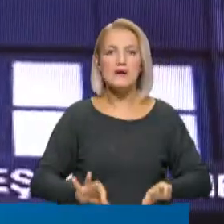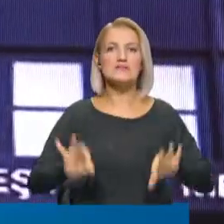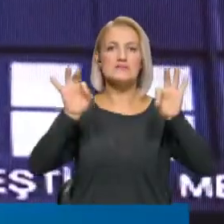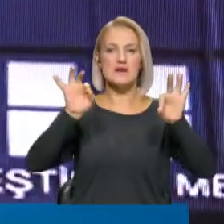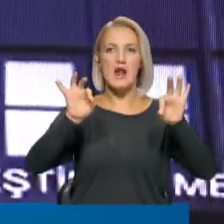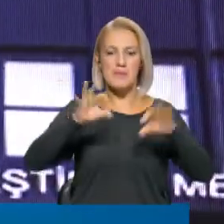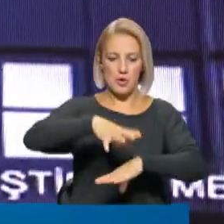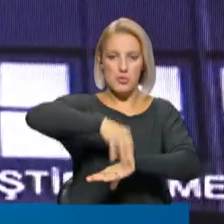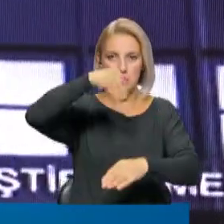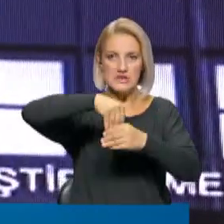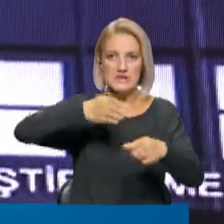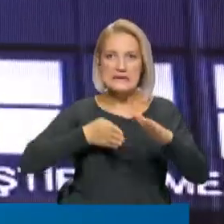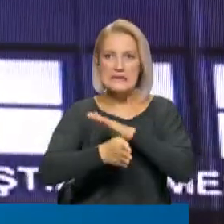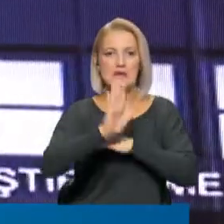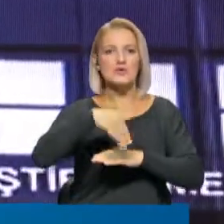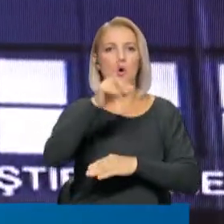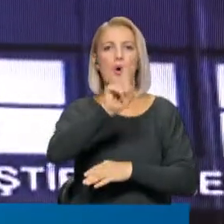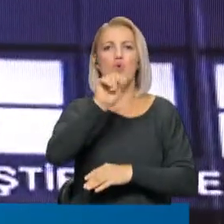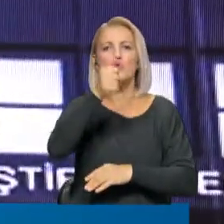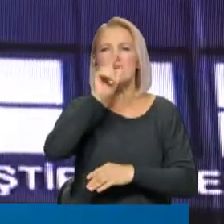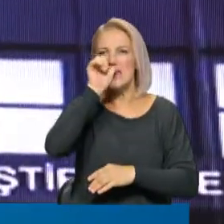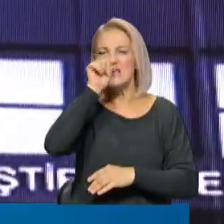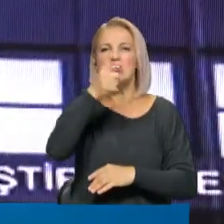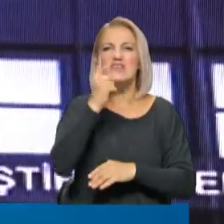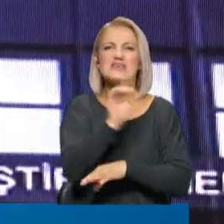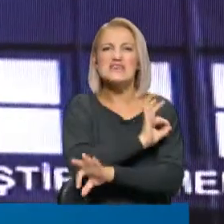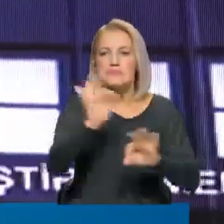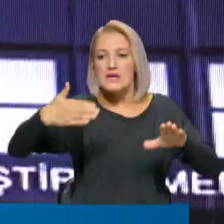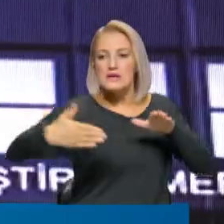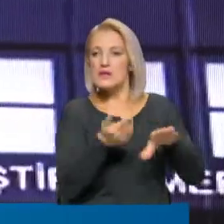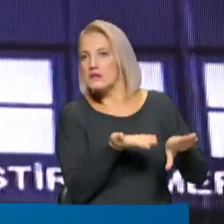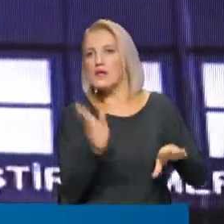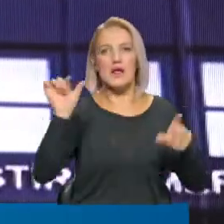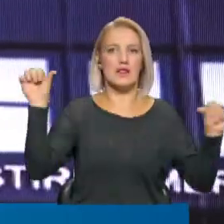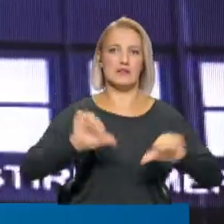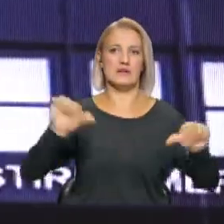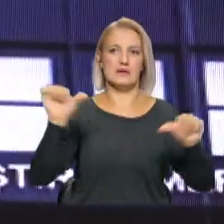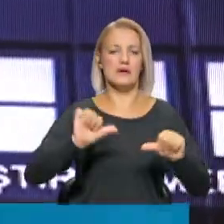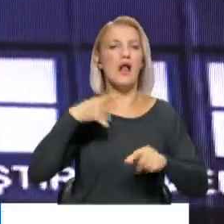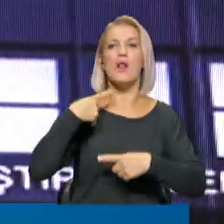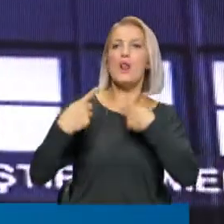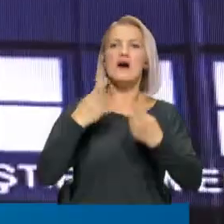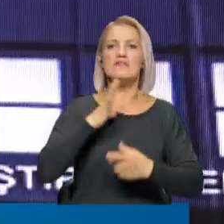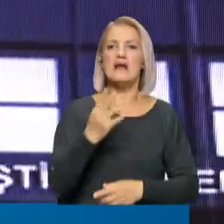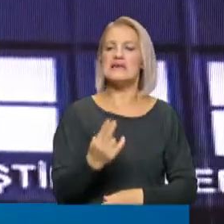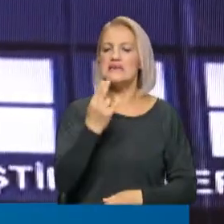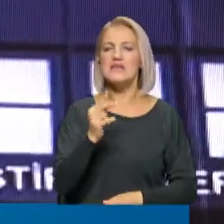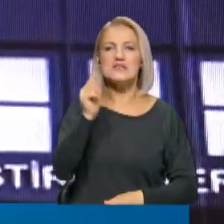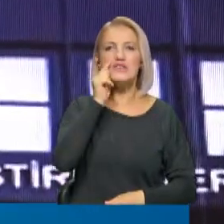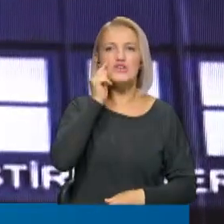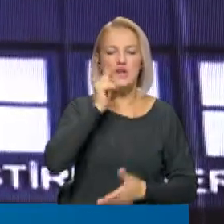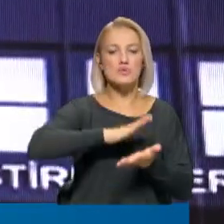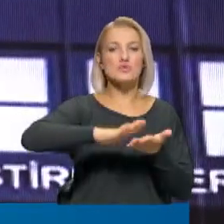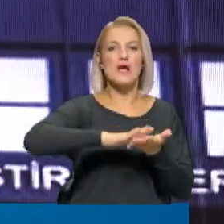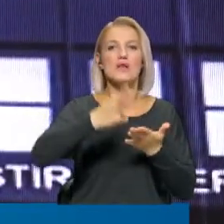içeri girdikten sonra 10 gün hiç kimse içeri girip çıkamaz. Fakat öyle iddialar var ki 7 kişinin